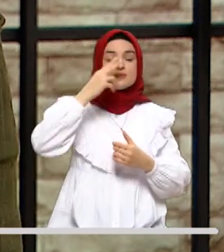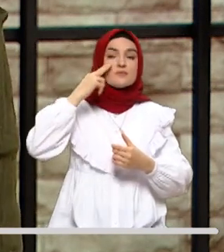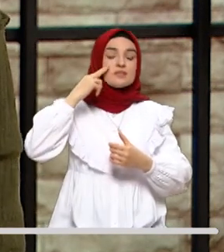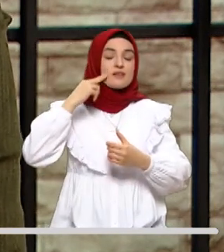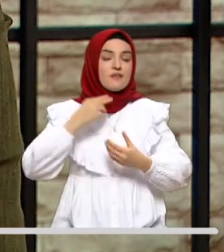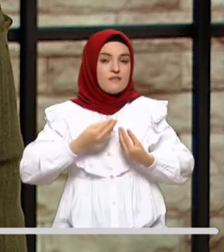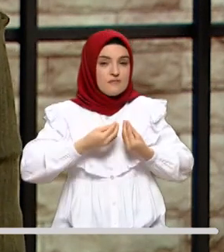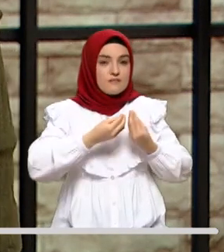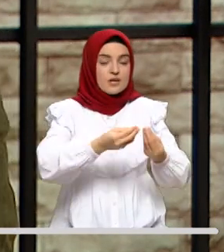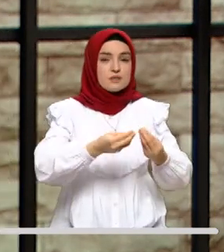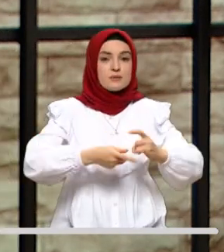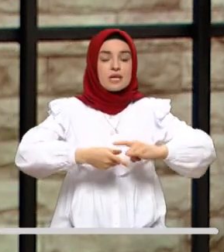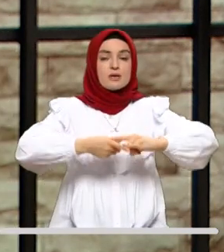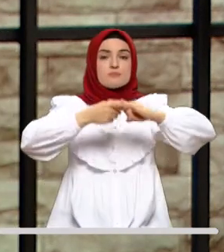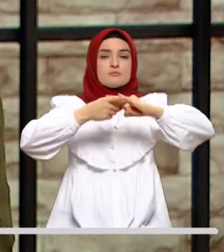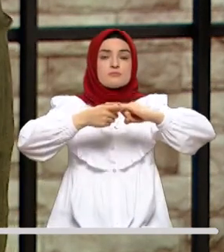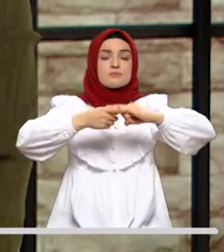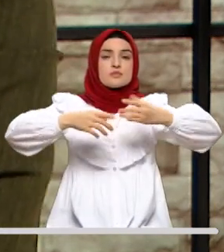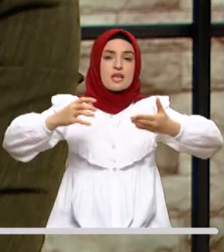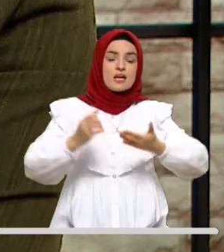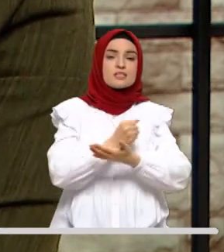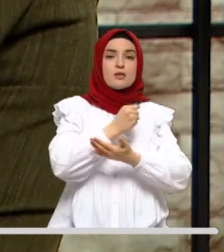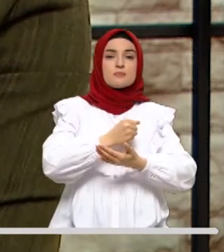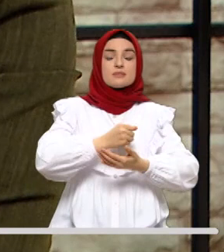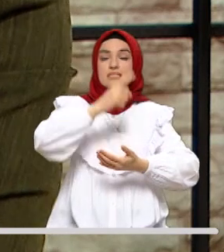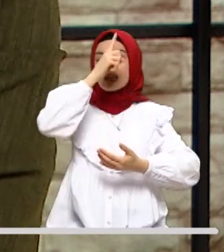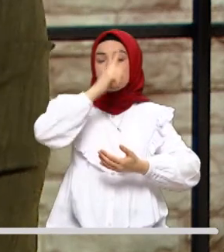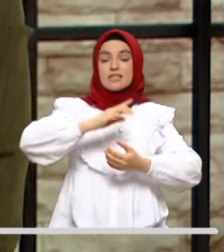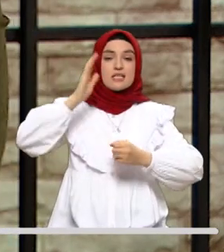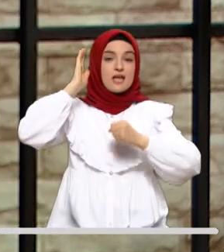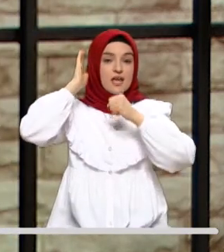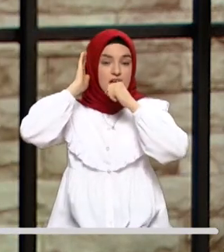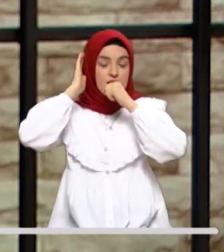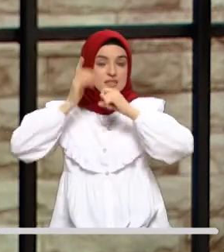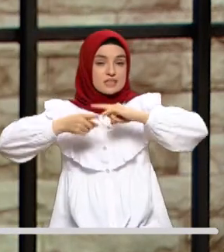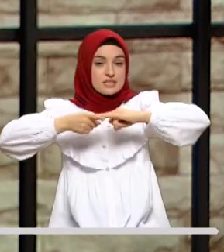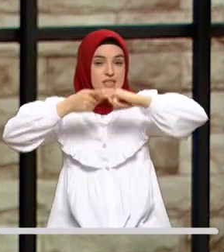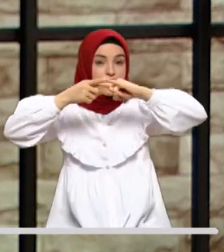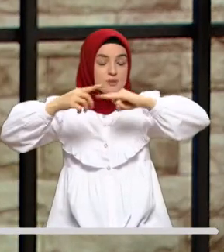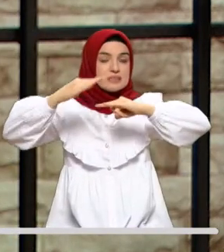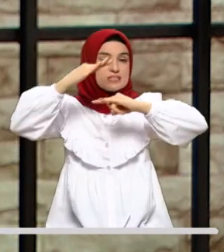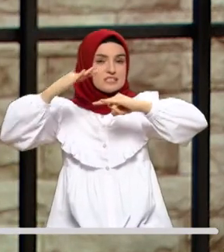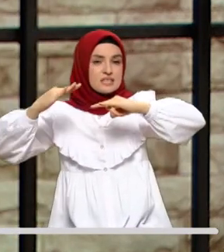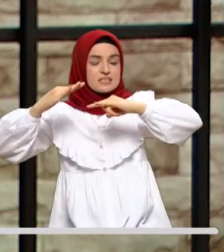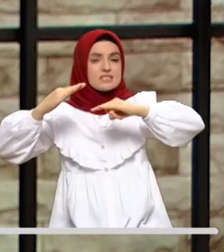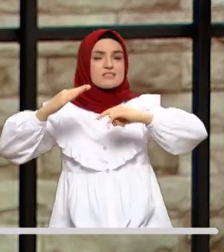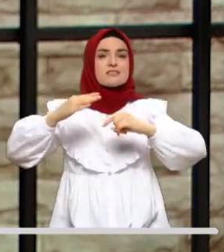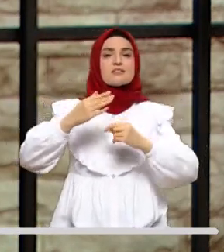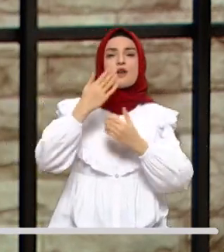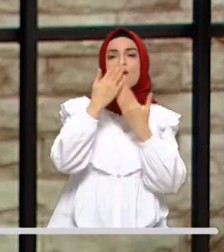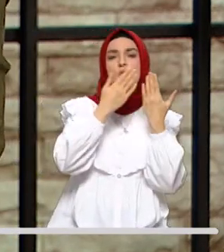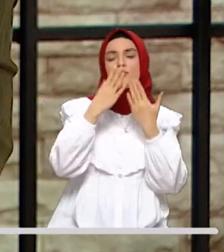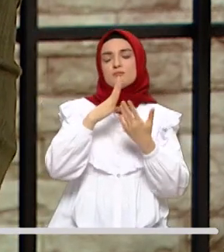muazzama fethedildiğinde ilk ezanı Kabe'nin damında çatısında Bilal-ı Habeşi okundu.